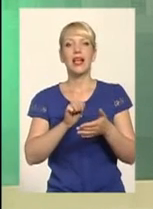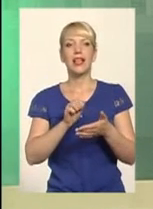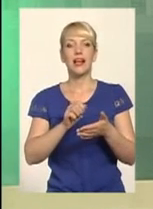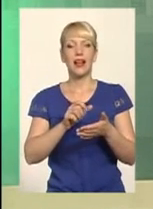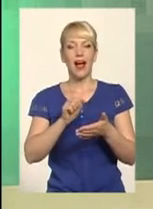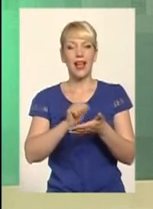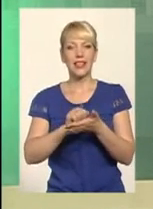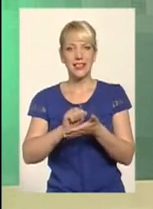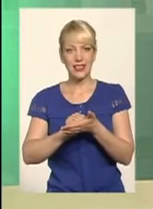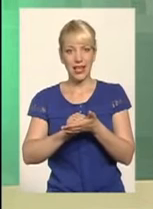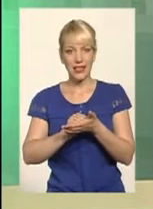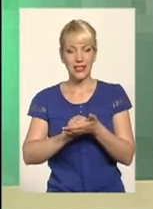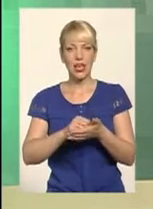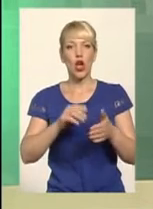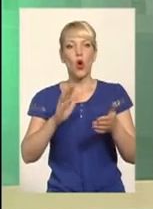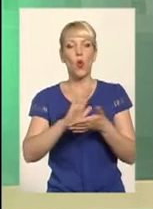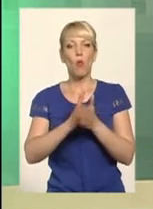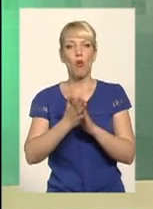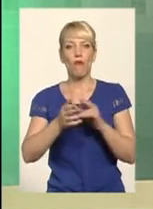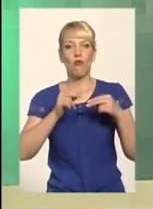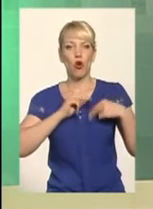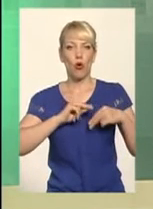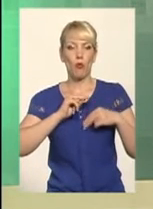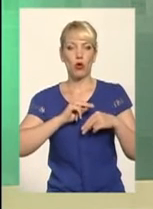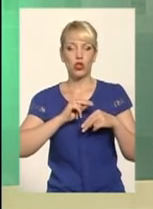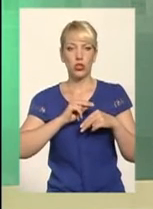праці, перевірка строків проведення цієї атестації.